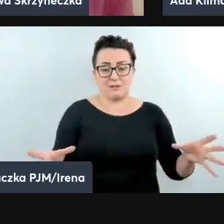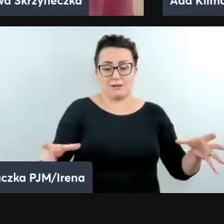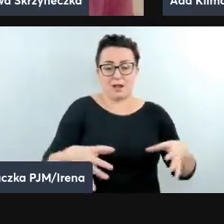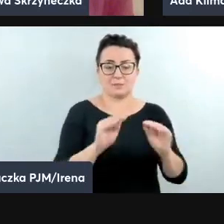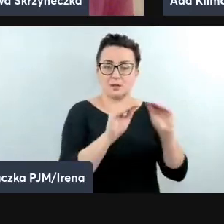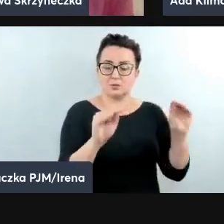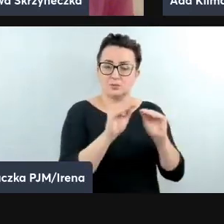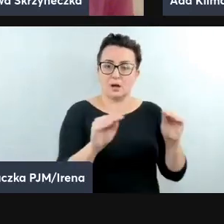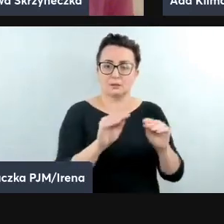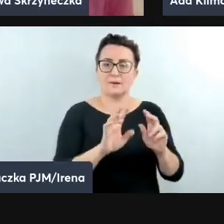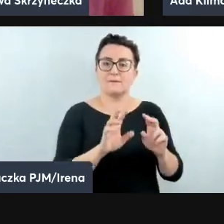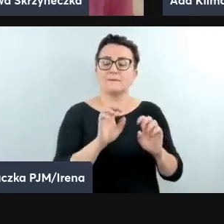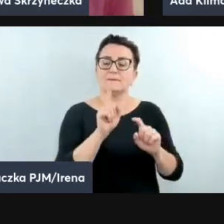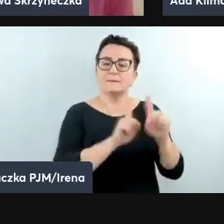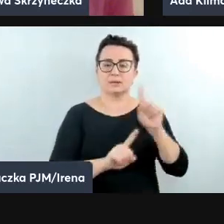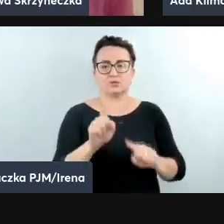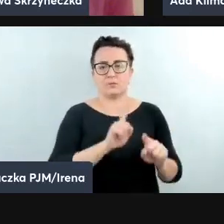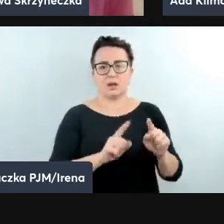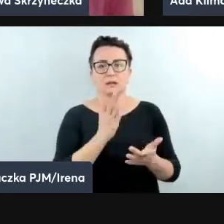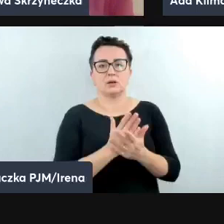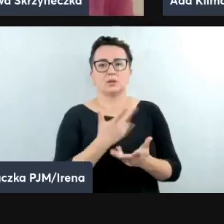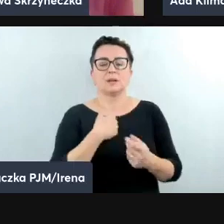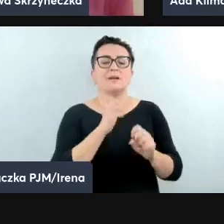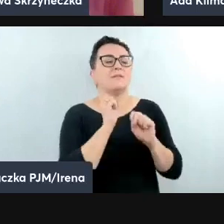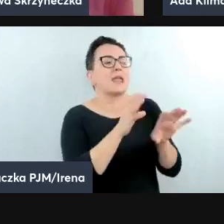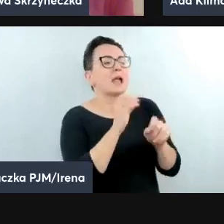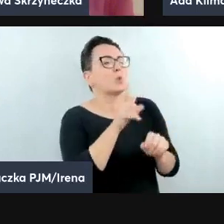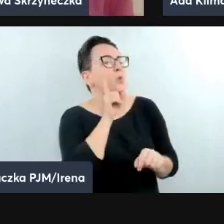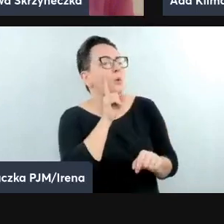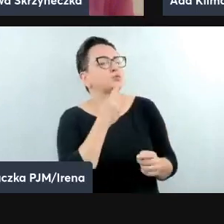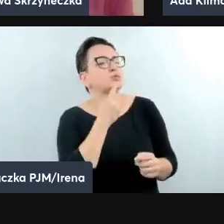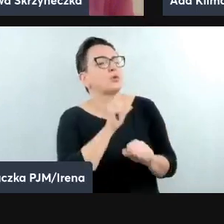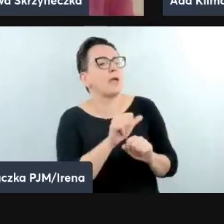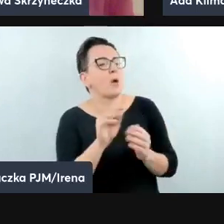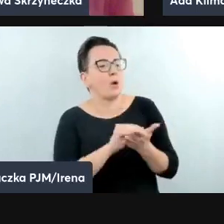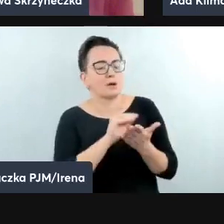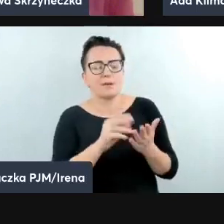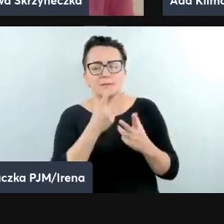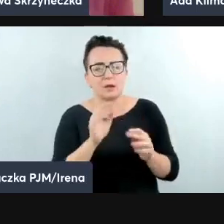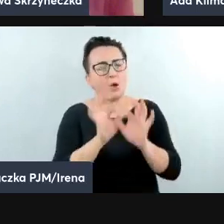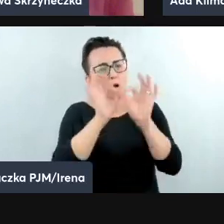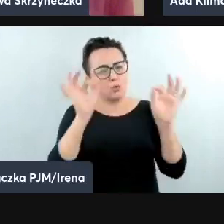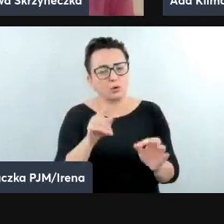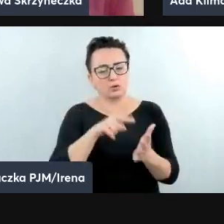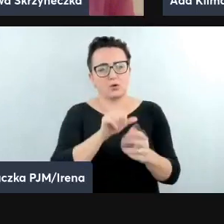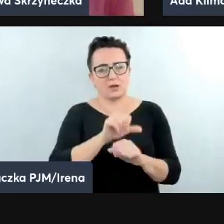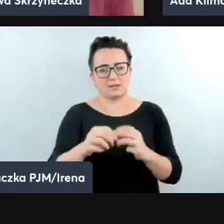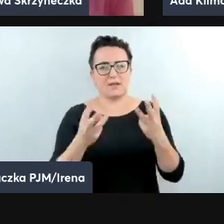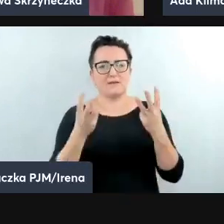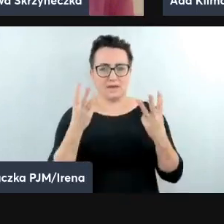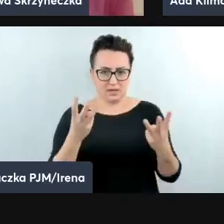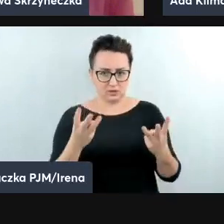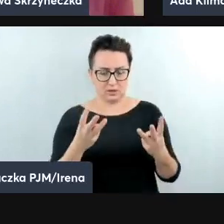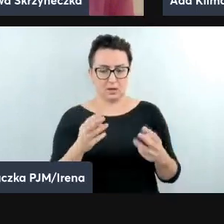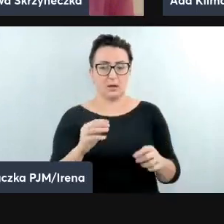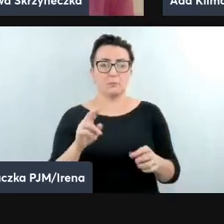chcemy wam wytłumaczyć, jak to jest miesiączkować, tylko że w ogóle to jest dla nas wszystkich istotne, zarówno miesiączkowanie, jak i polucje. Totalnie to do mnie przemawia, zapisałam